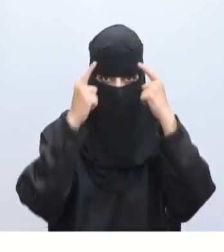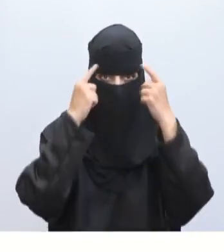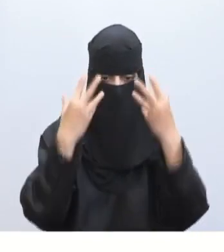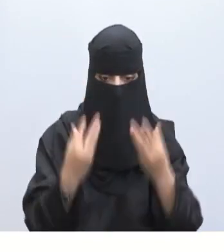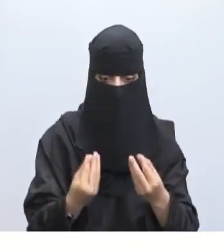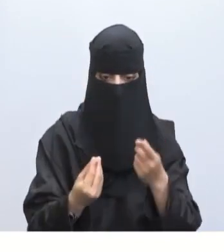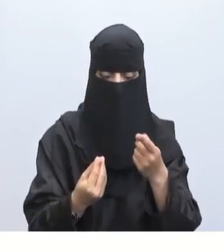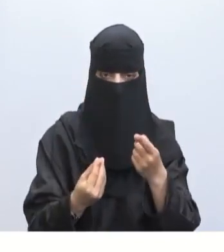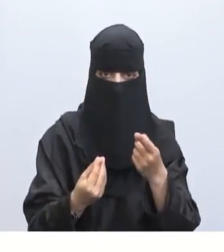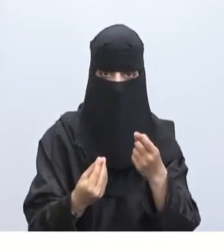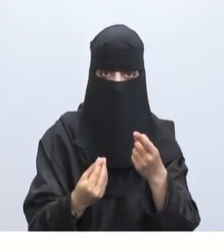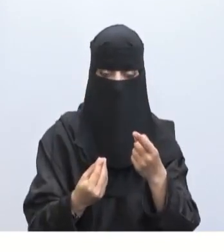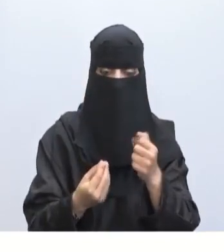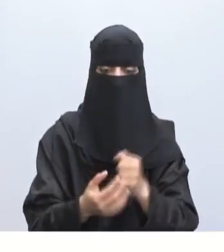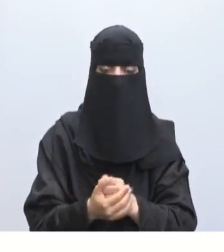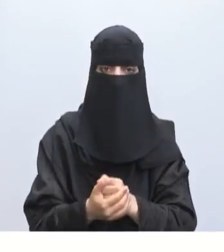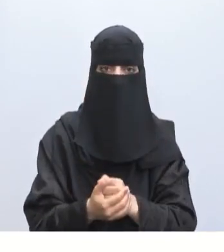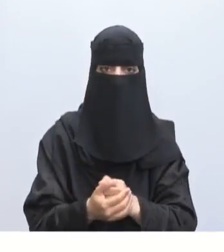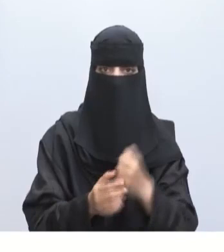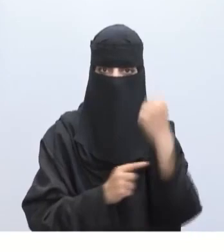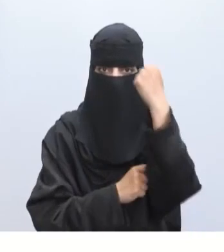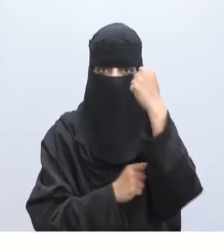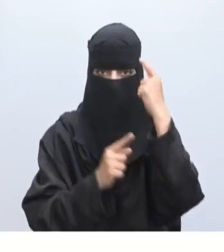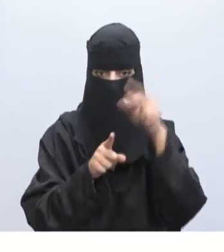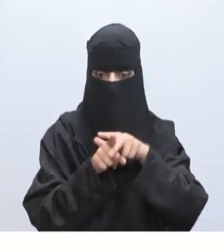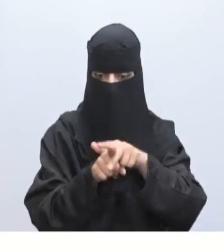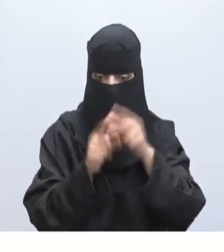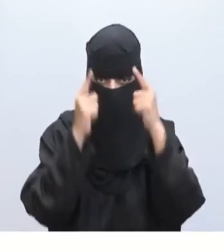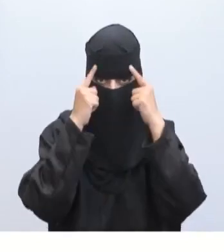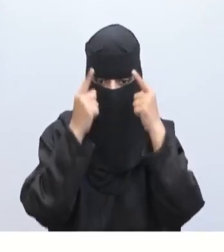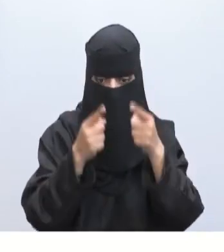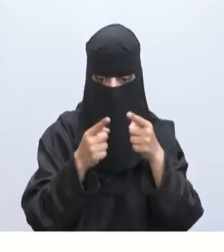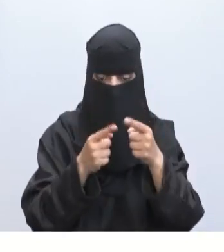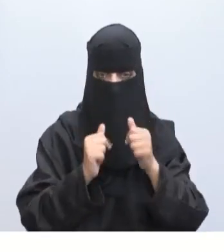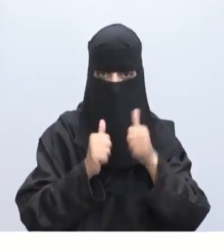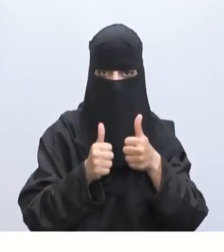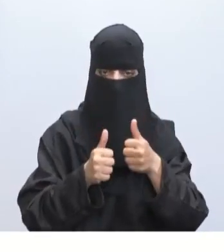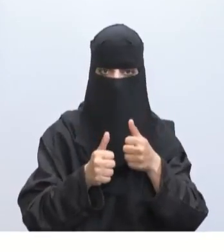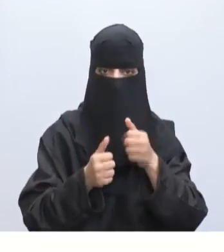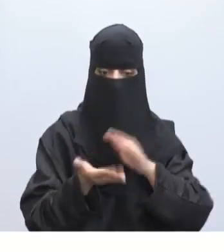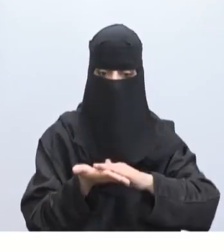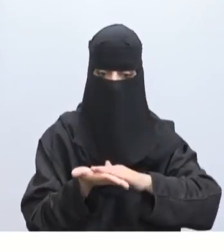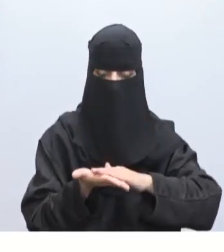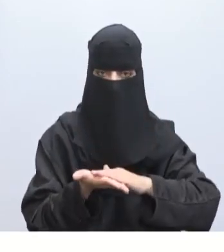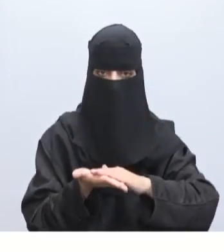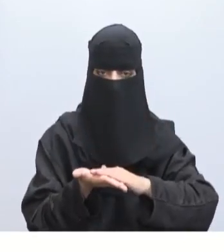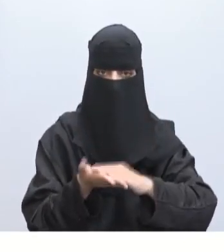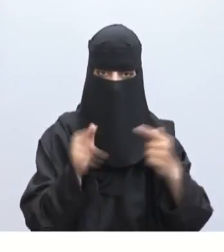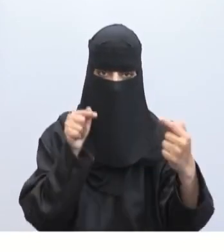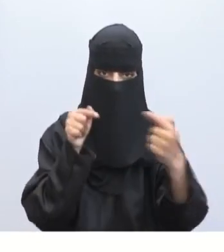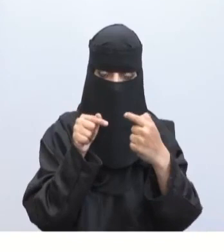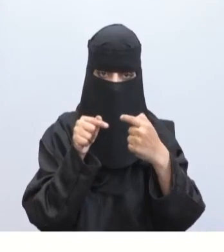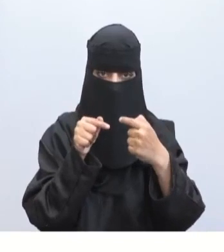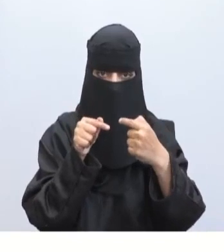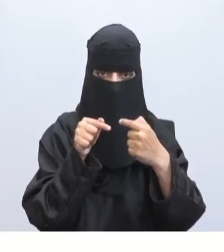شخصيه حاكمه وفارس شجاع ومقاوم وطني